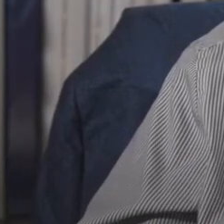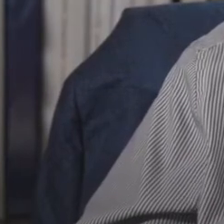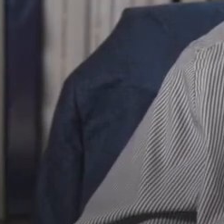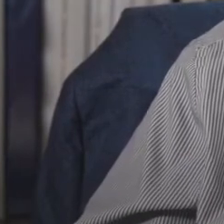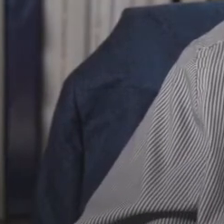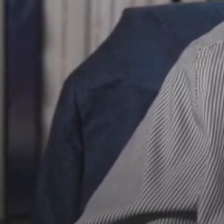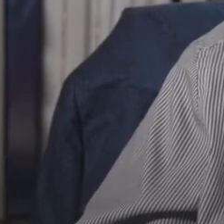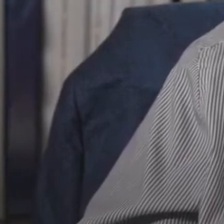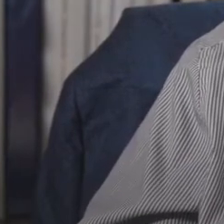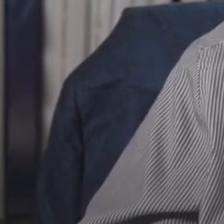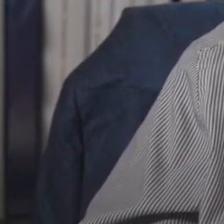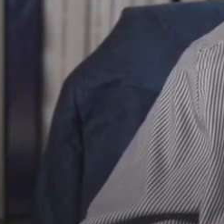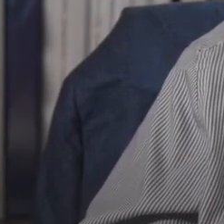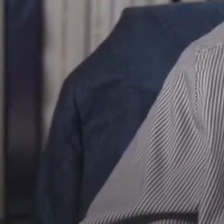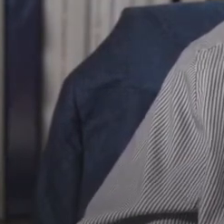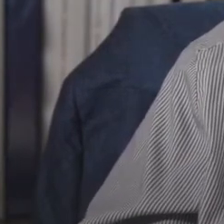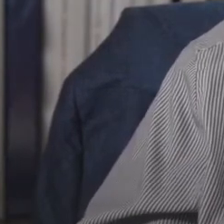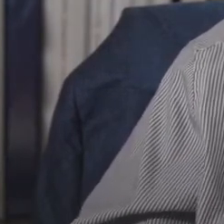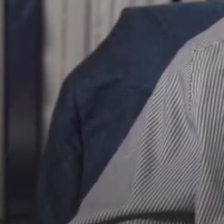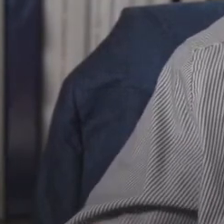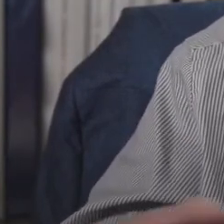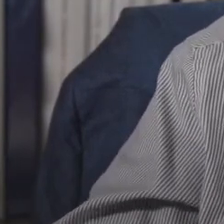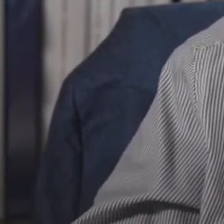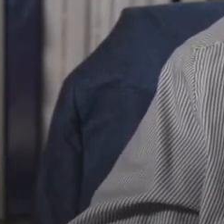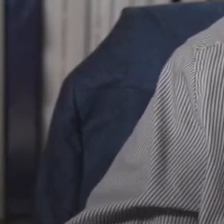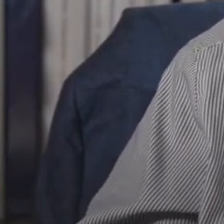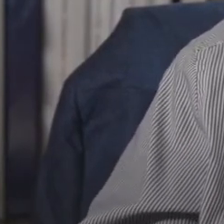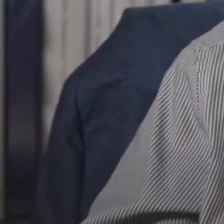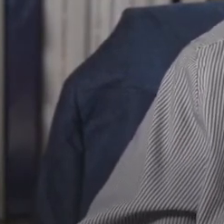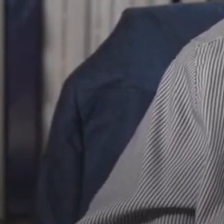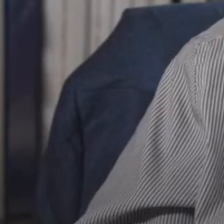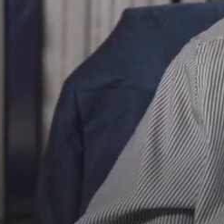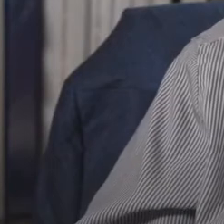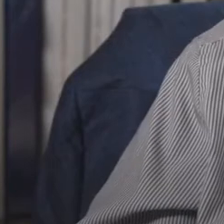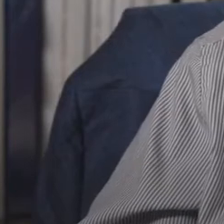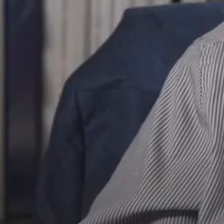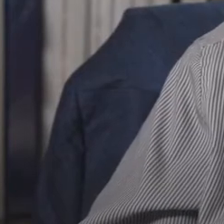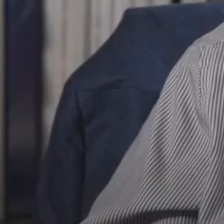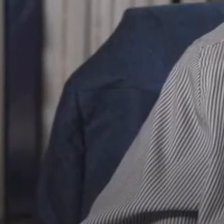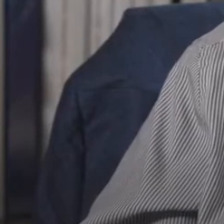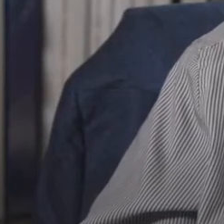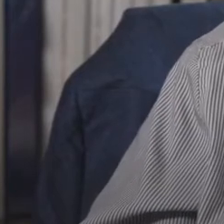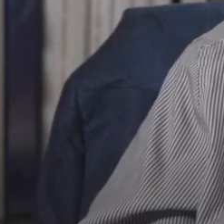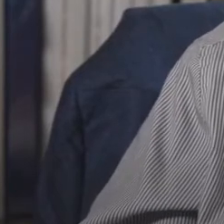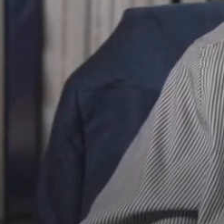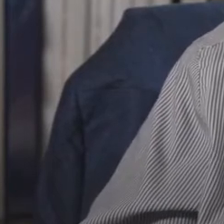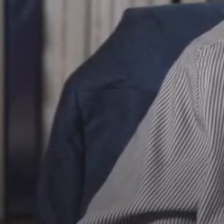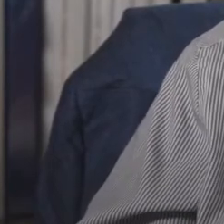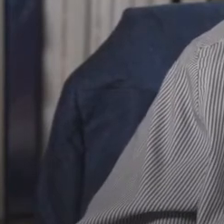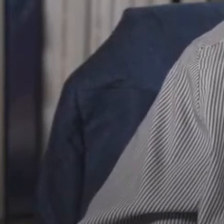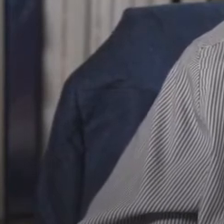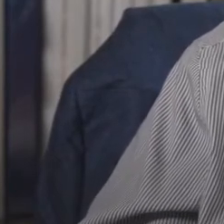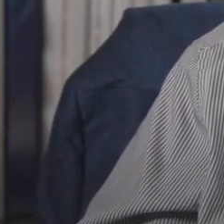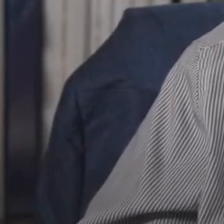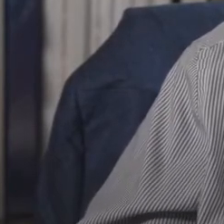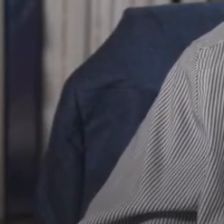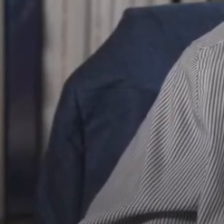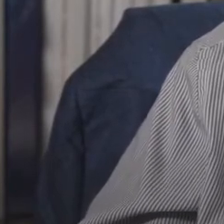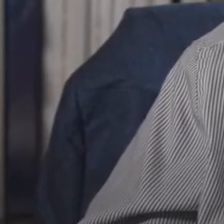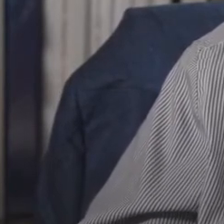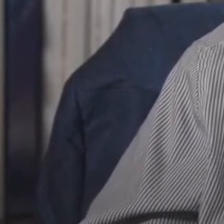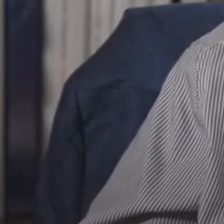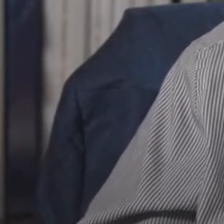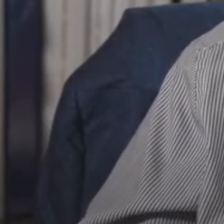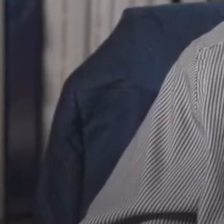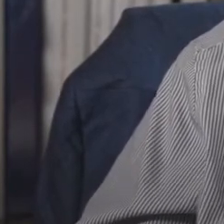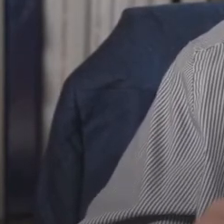wereldwijd in Amerika geconcentreerd worden samengevoegd, komt dat er geen enkel risico is voor de